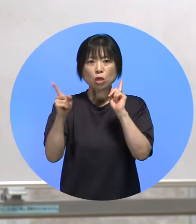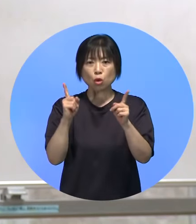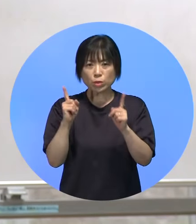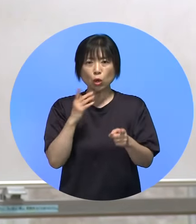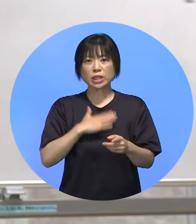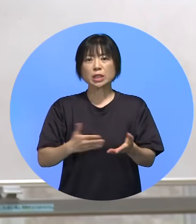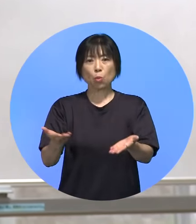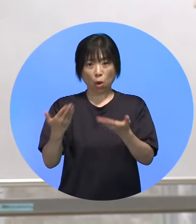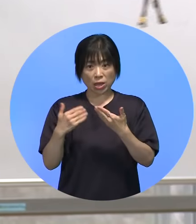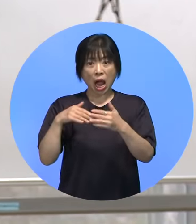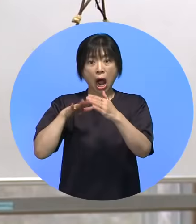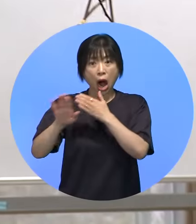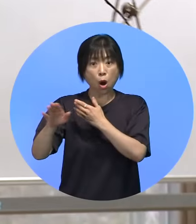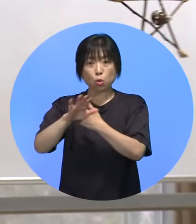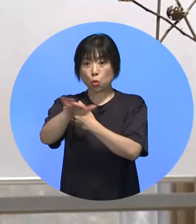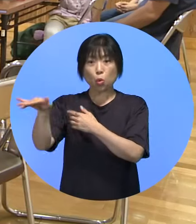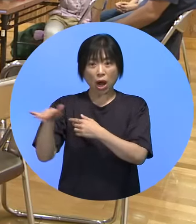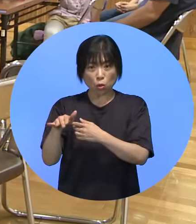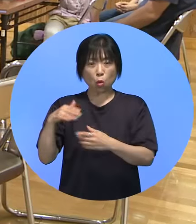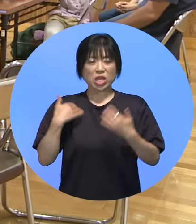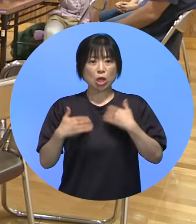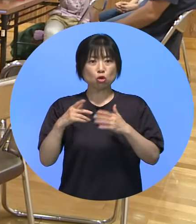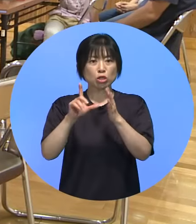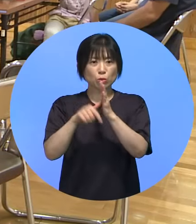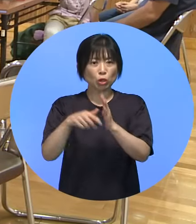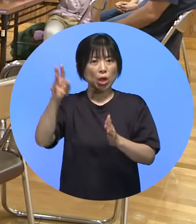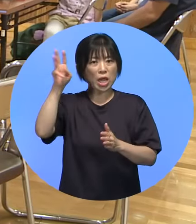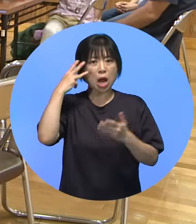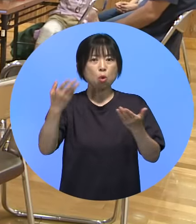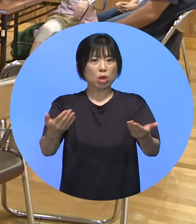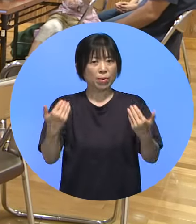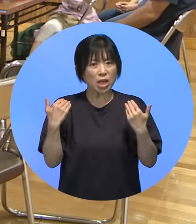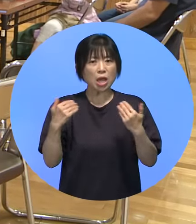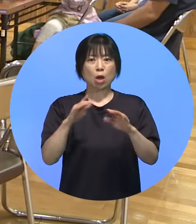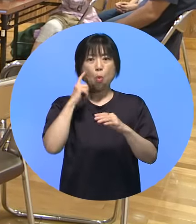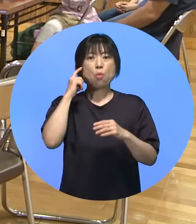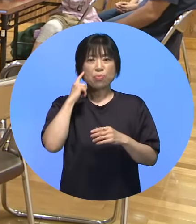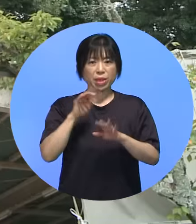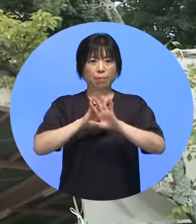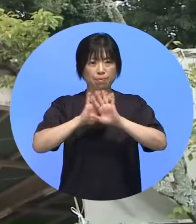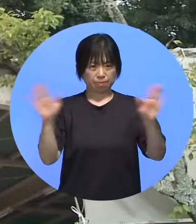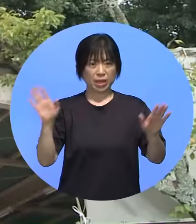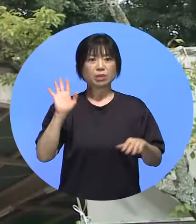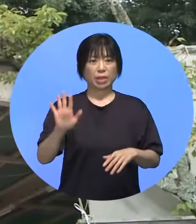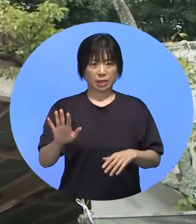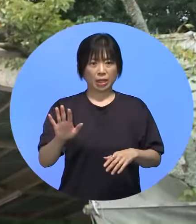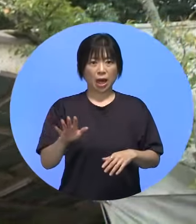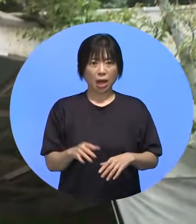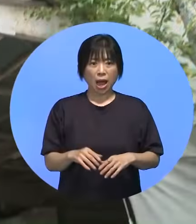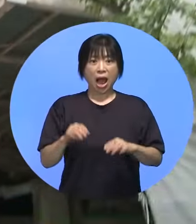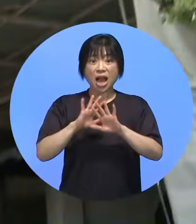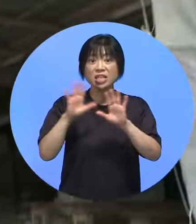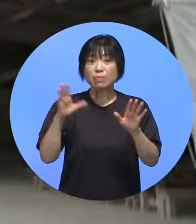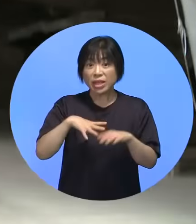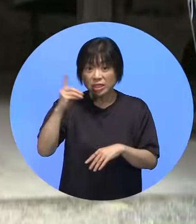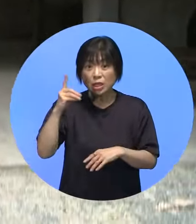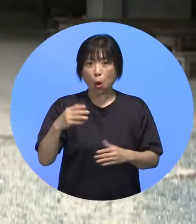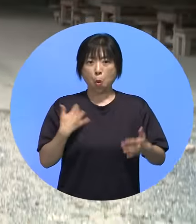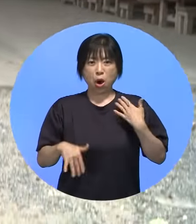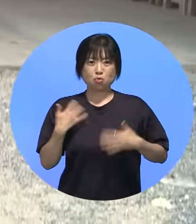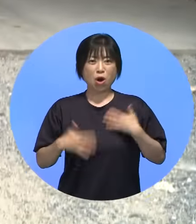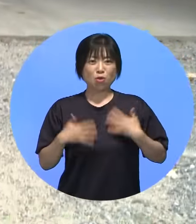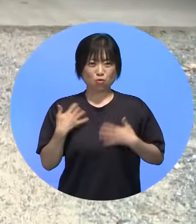遊びを知ってもらいアウトドアを楽しむときの参考にしてもらえればと開催しているものでこの日は初めに